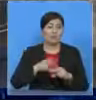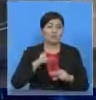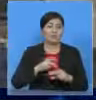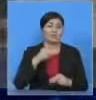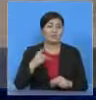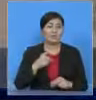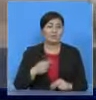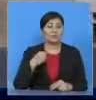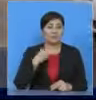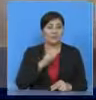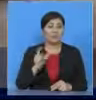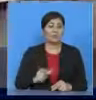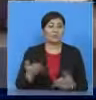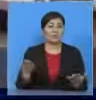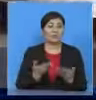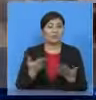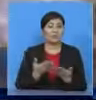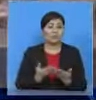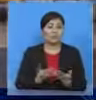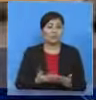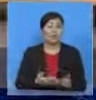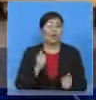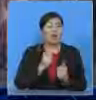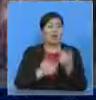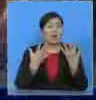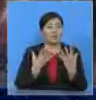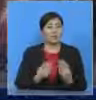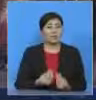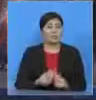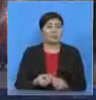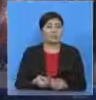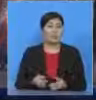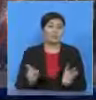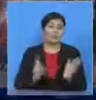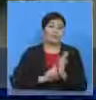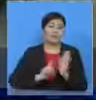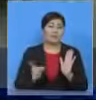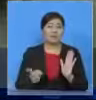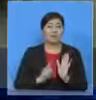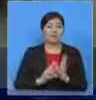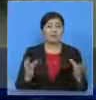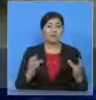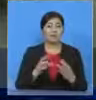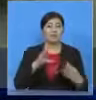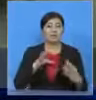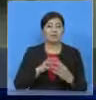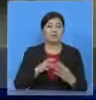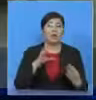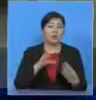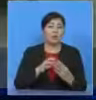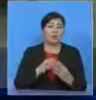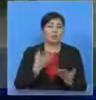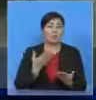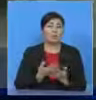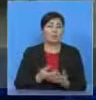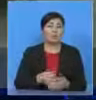скажут пассажиры, которые вынуждены ежедневно ездить на общественном транспорте? Работа автобуса вообще не устраивает. Особенно